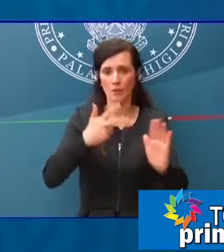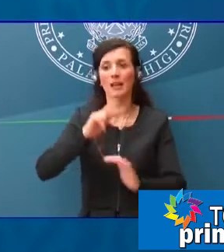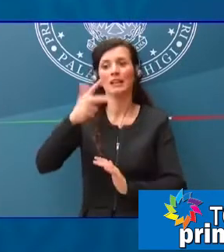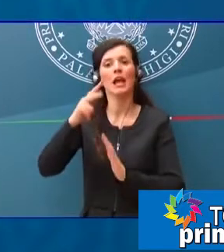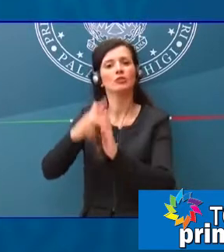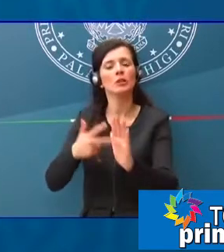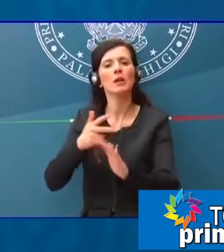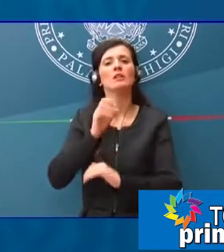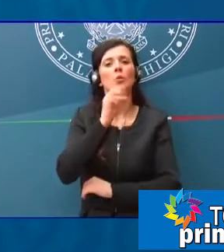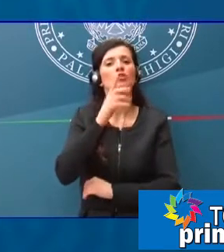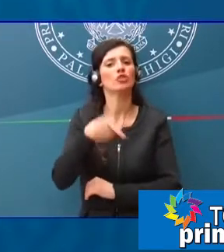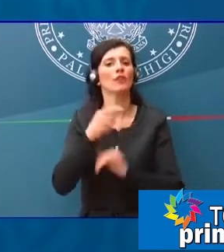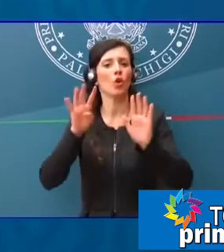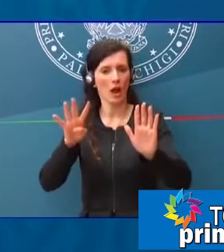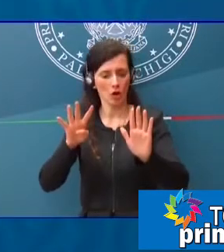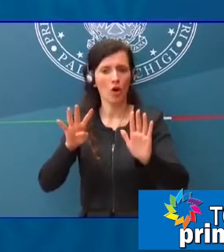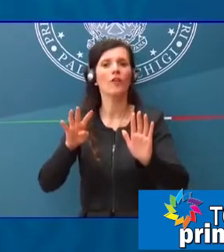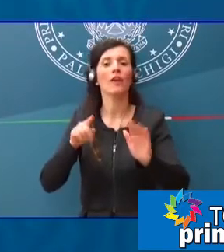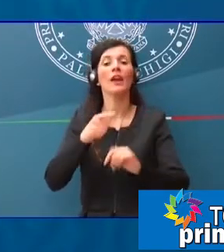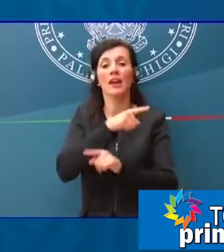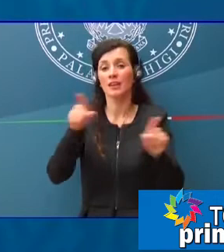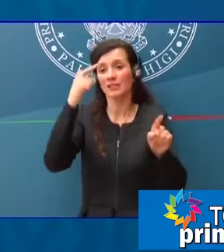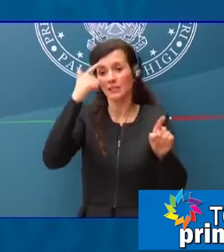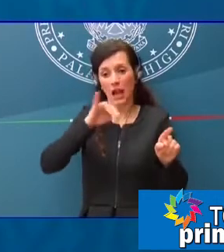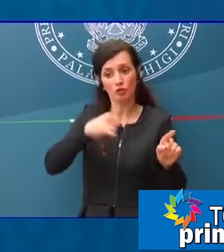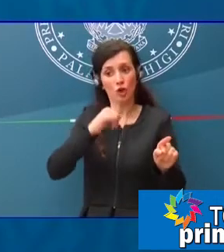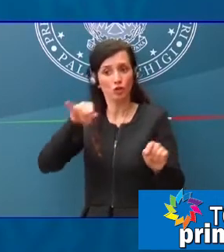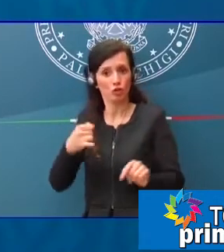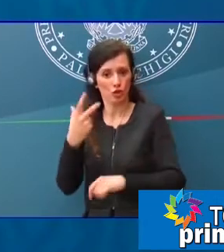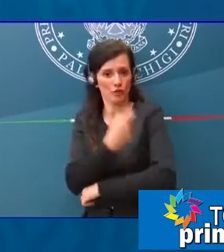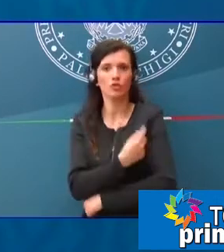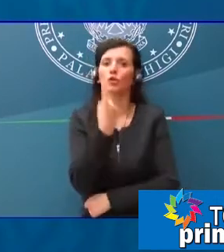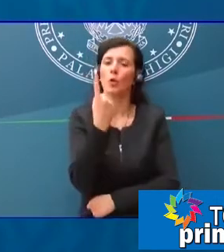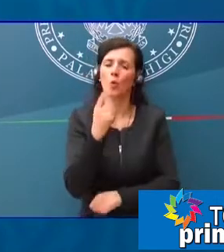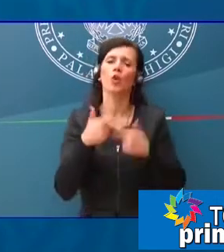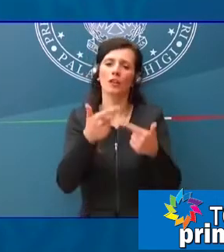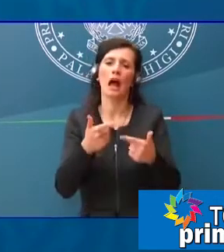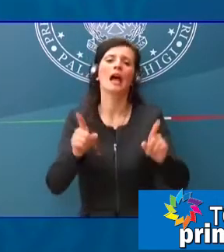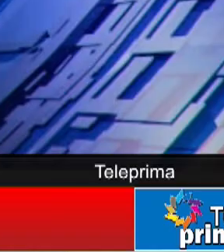terzo trimestre e come è noto il vaccino Johnson & Johnson con una sola dose consente l'immunità.